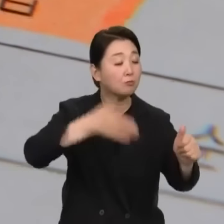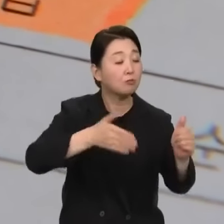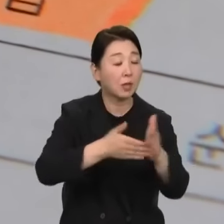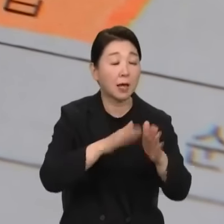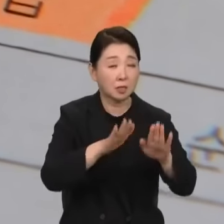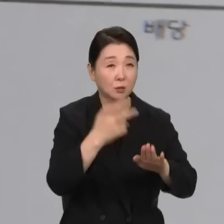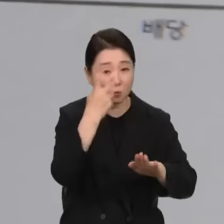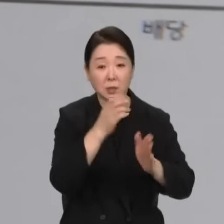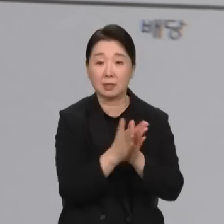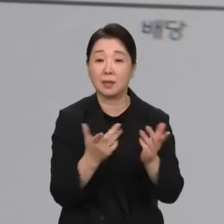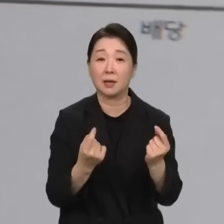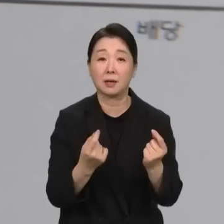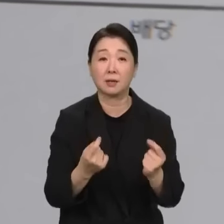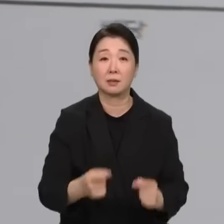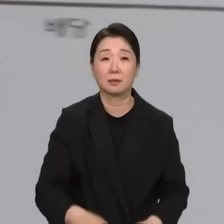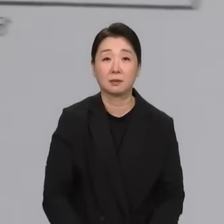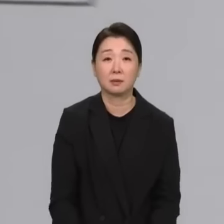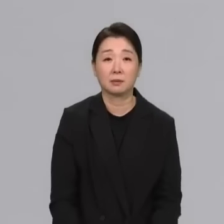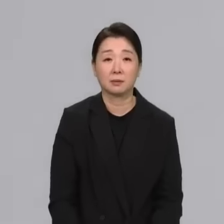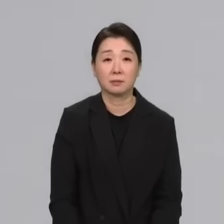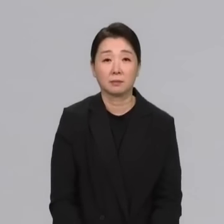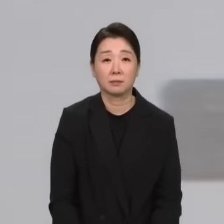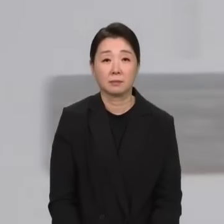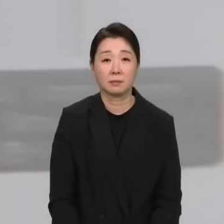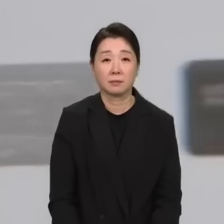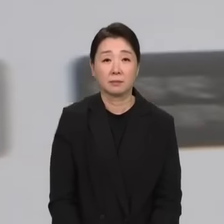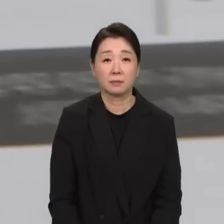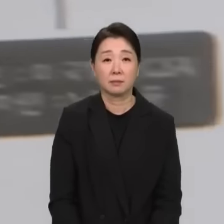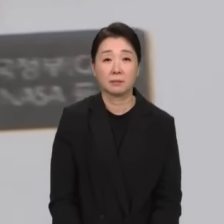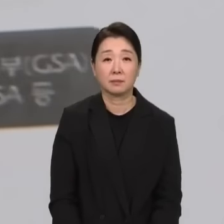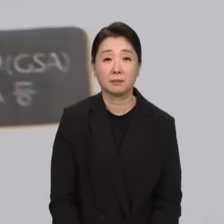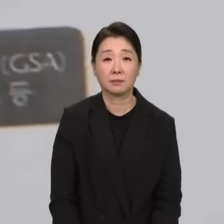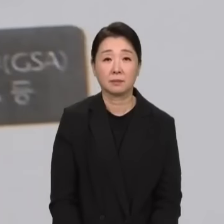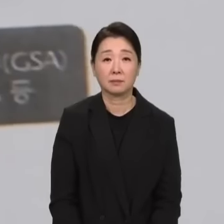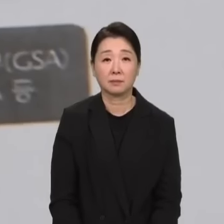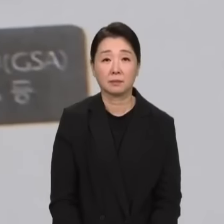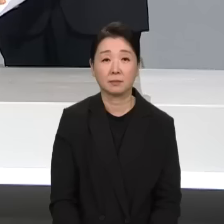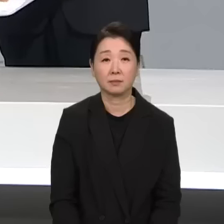거로 확인됐습니다. JTBC 정혜성입니다.